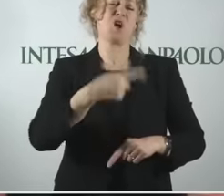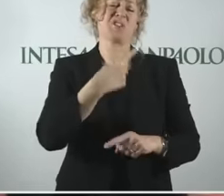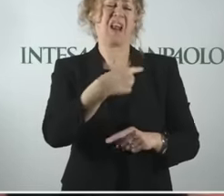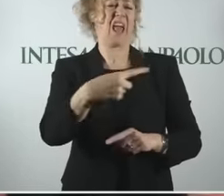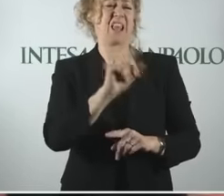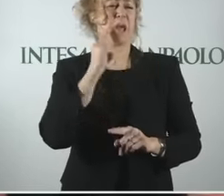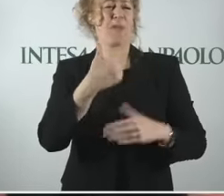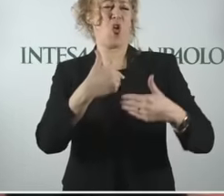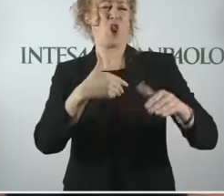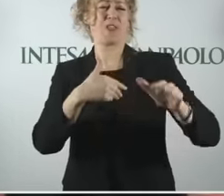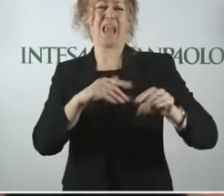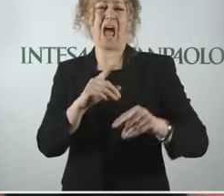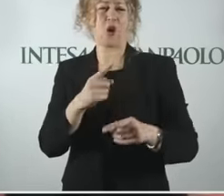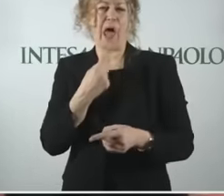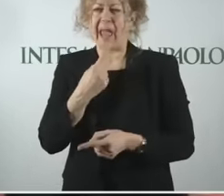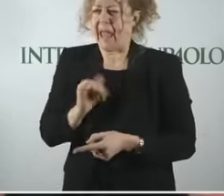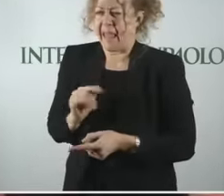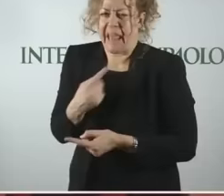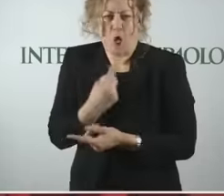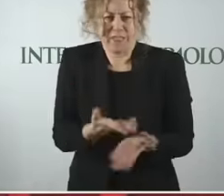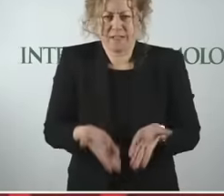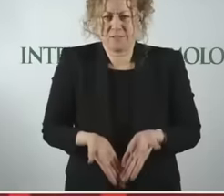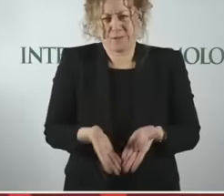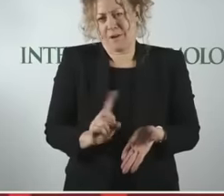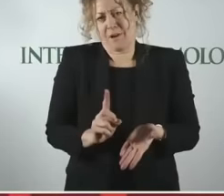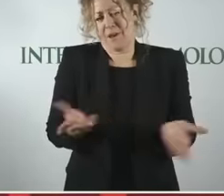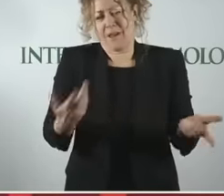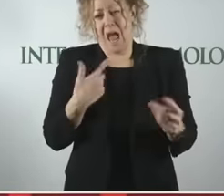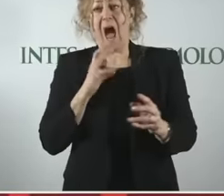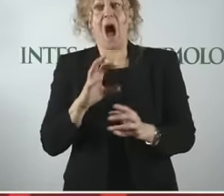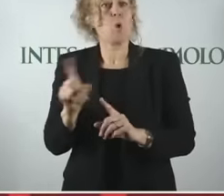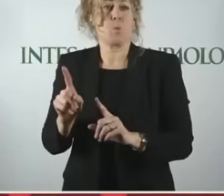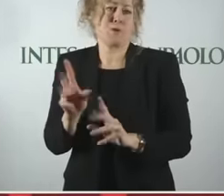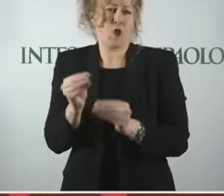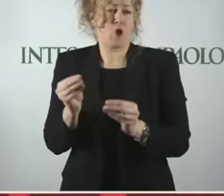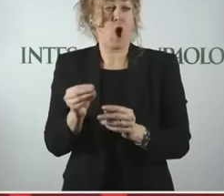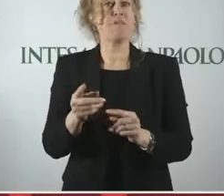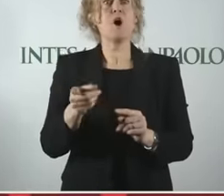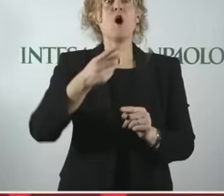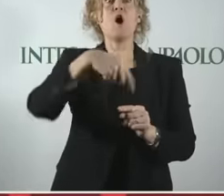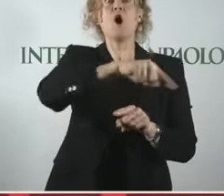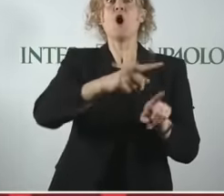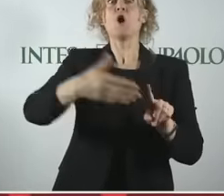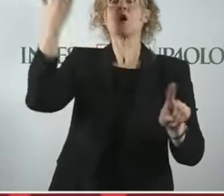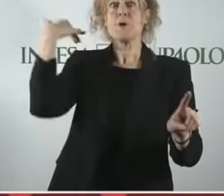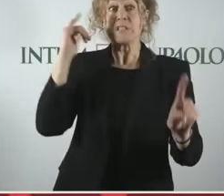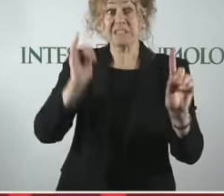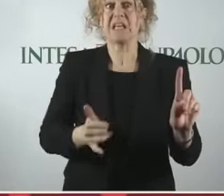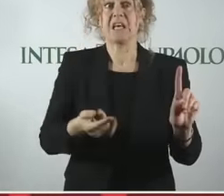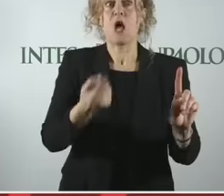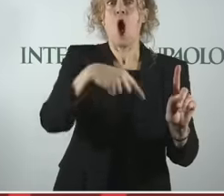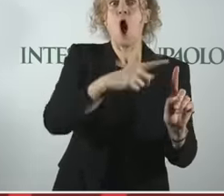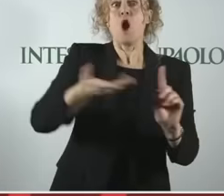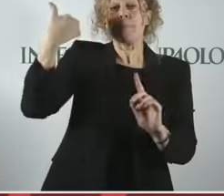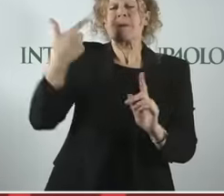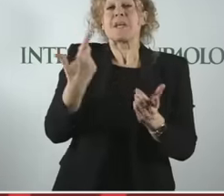bisogna tenerla alla larga quando mai non non la trovi l'accusa a quel punto loro sì Il che vuol dire che appunto l'amore